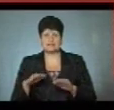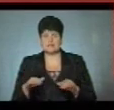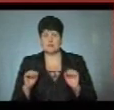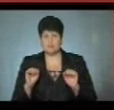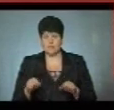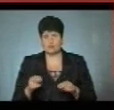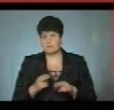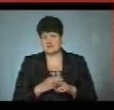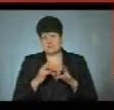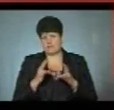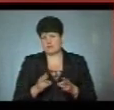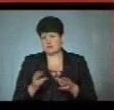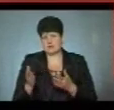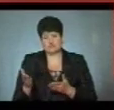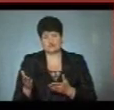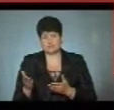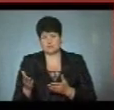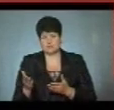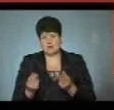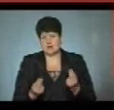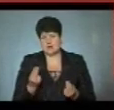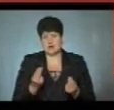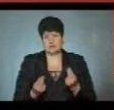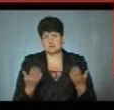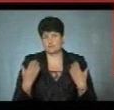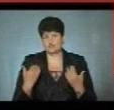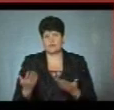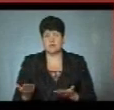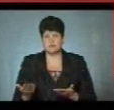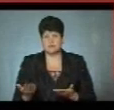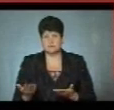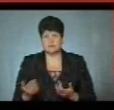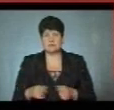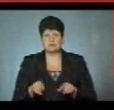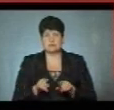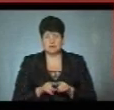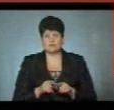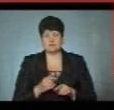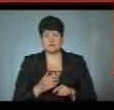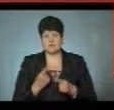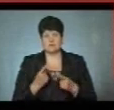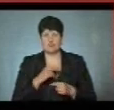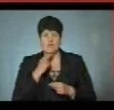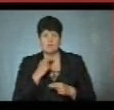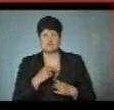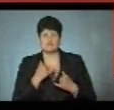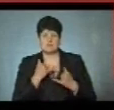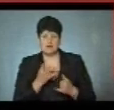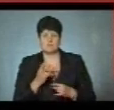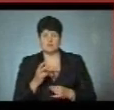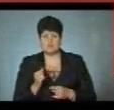можуть безтравматично гратися, відпочивати. І також ми велику увагу звертаємо, як я вже сказав,